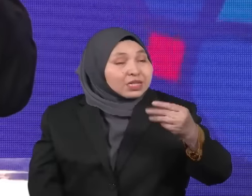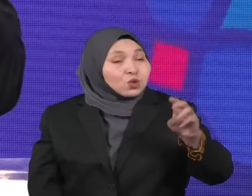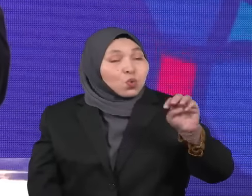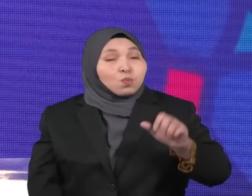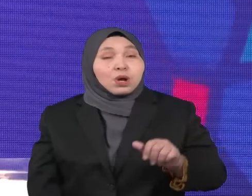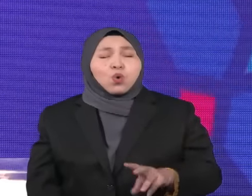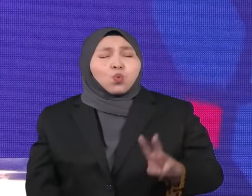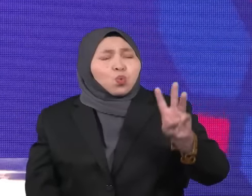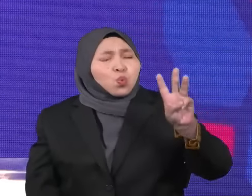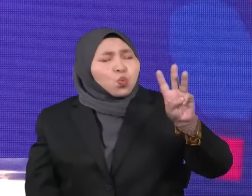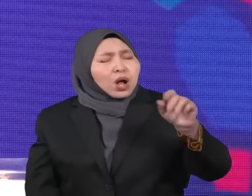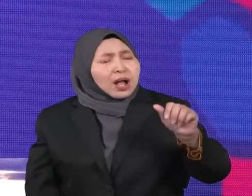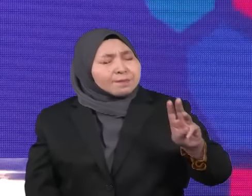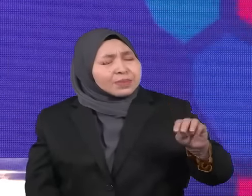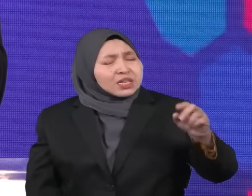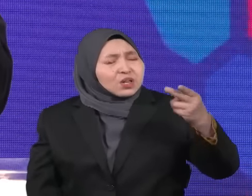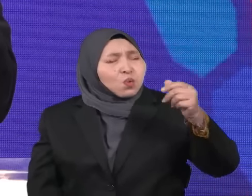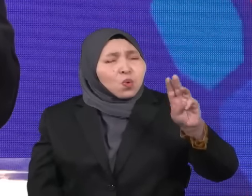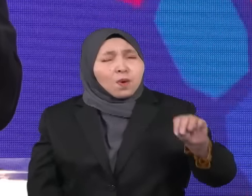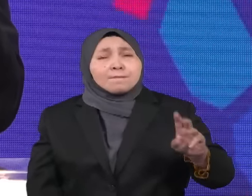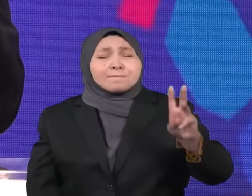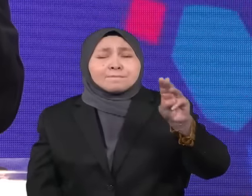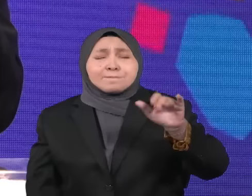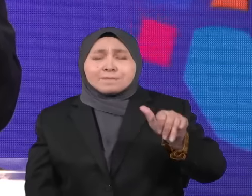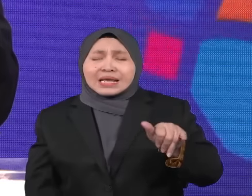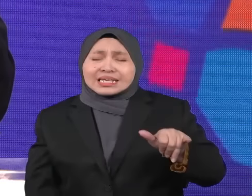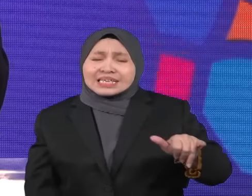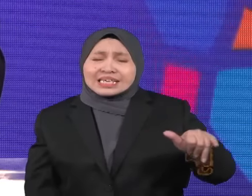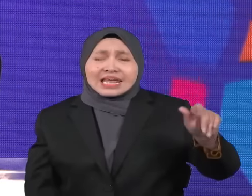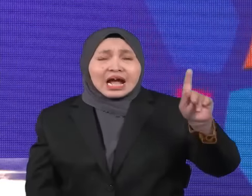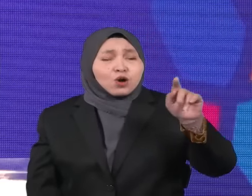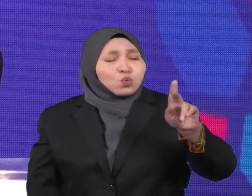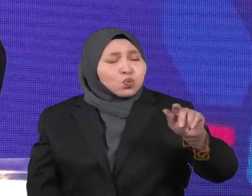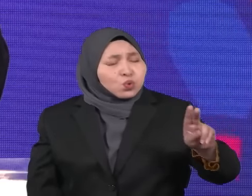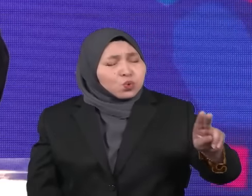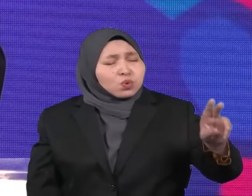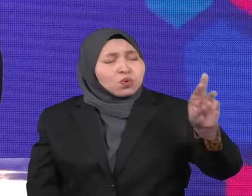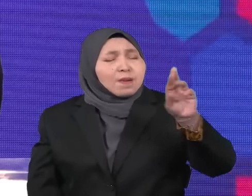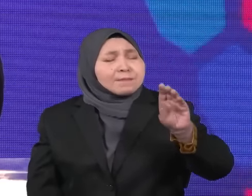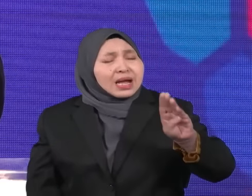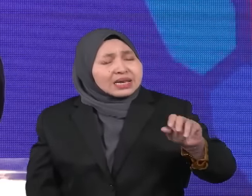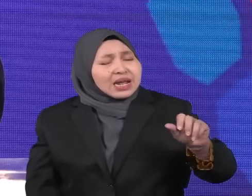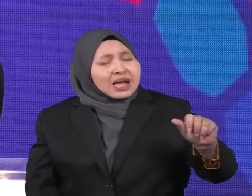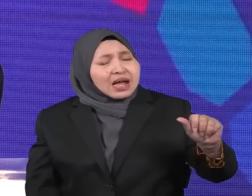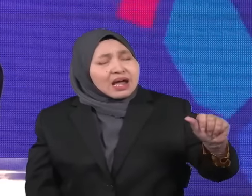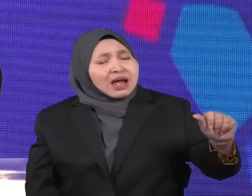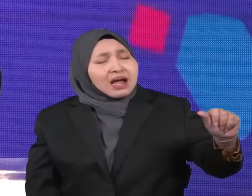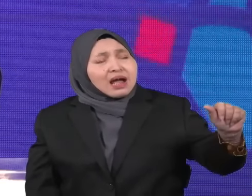Wa minhum man yaqulu rabbana